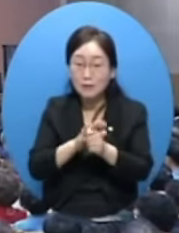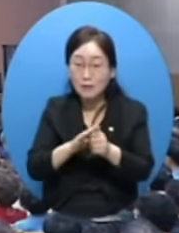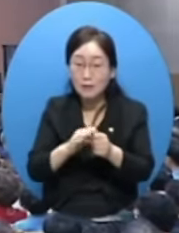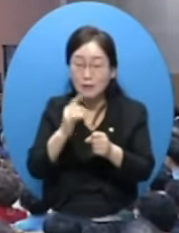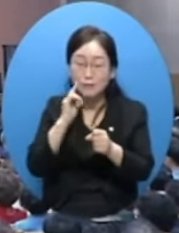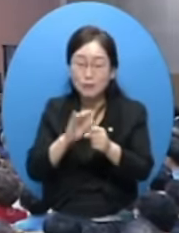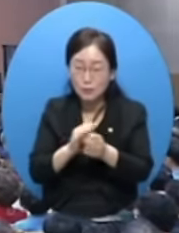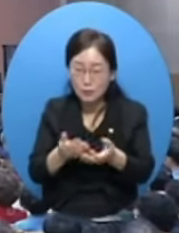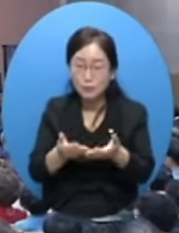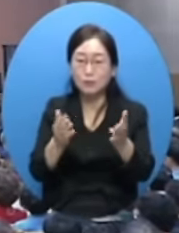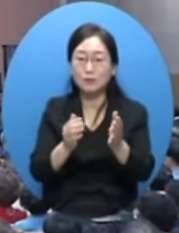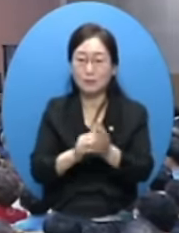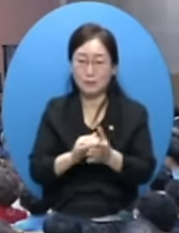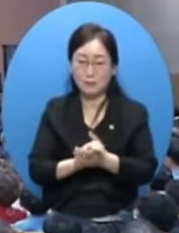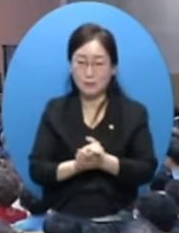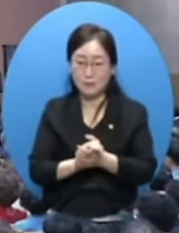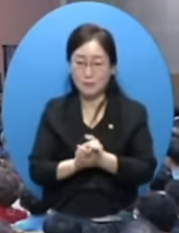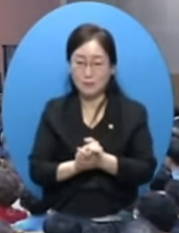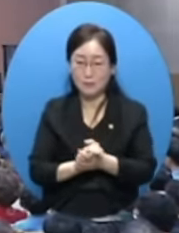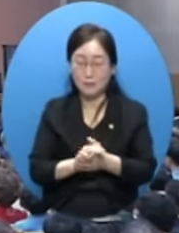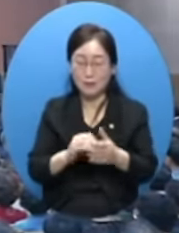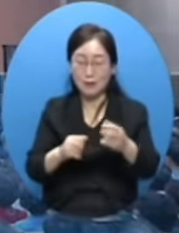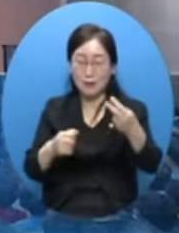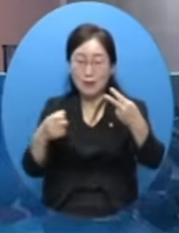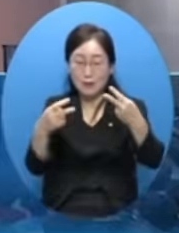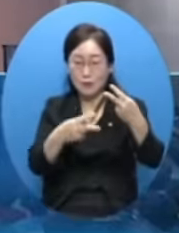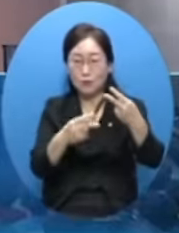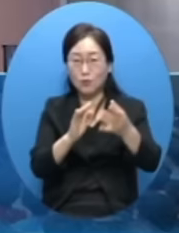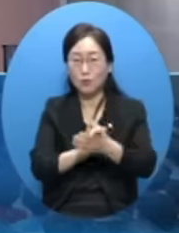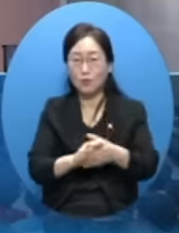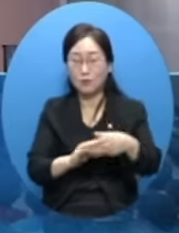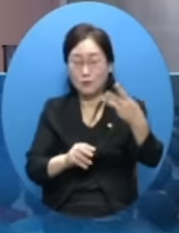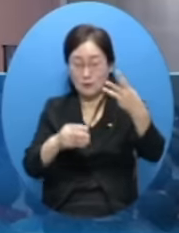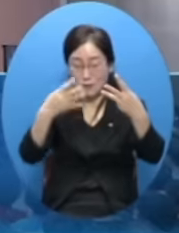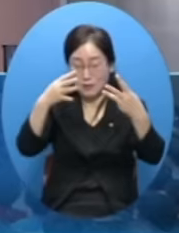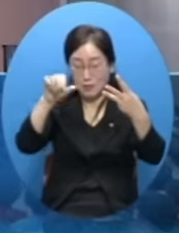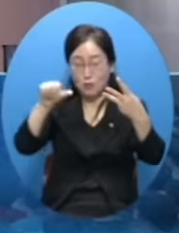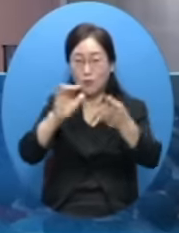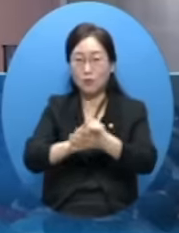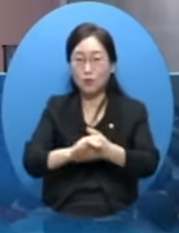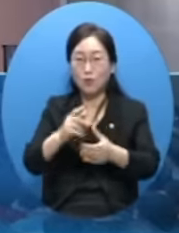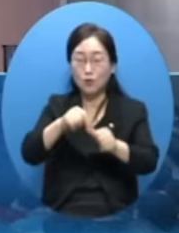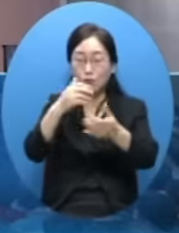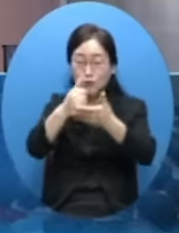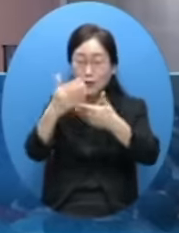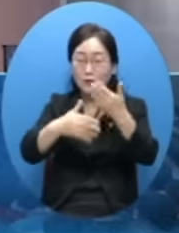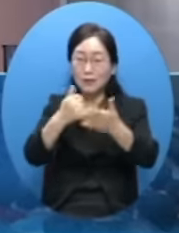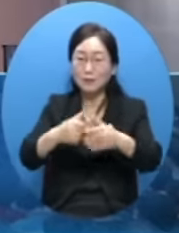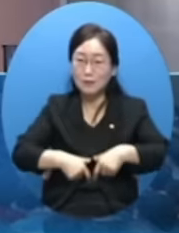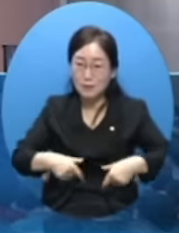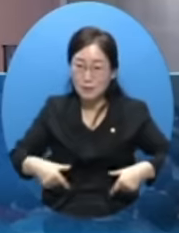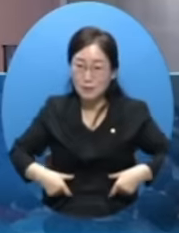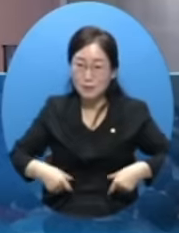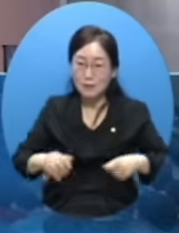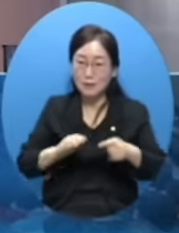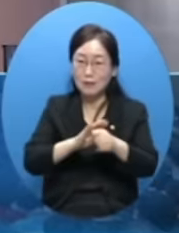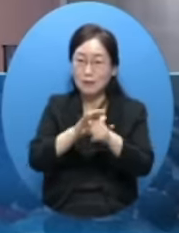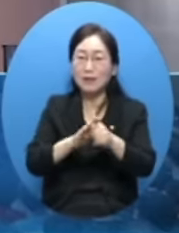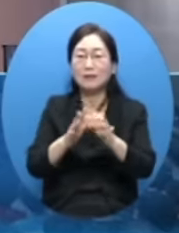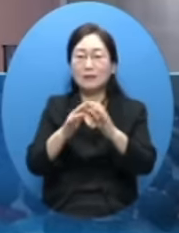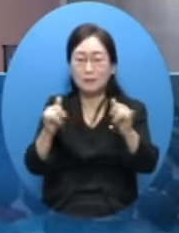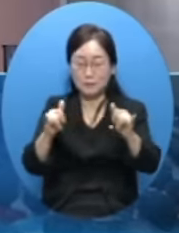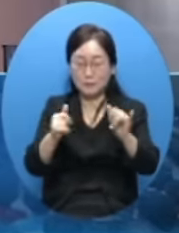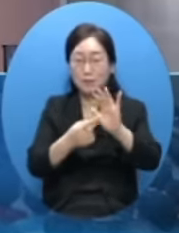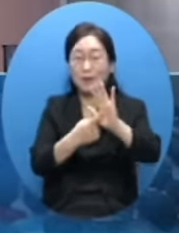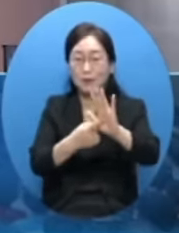여겨주시는 것입니다. 디도서 3장 4절 5절을 말씀합니다. 우리 구주 하나님의 자비와 사람 사랑하심이 나타날 때에